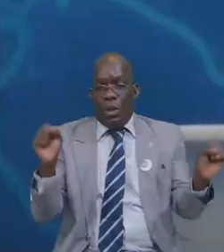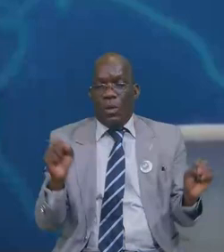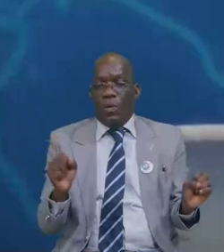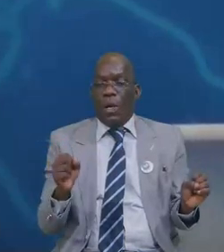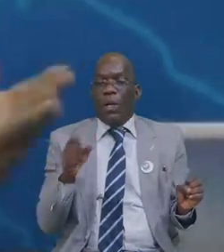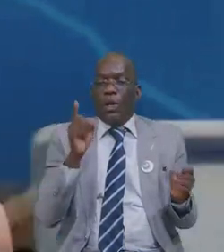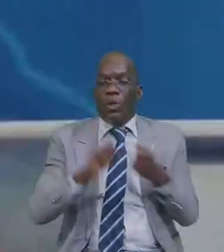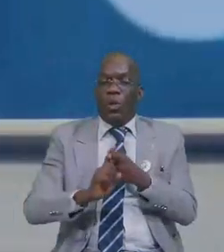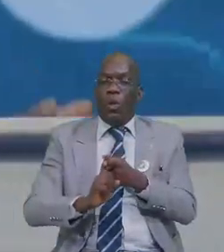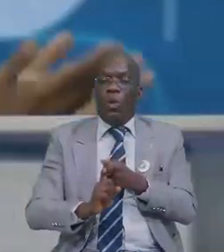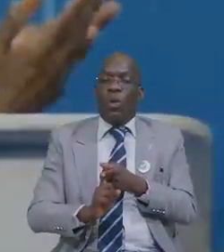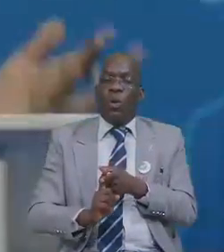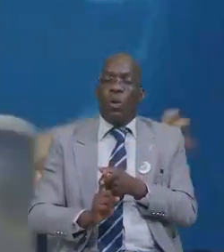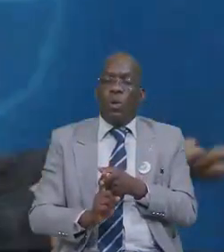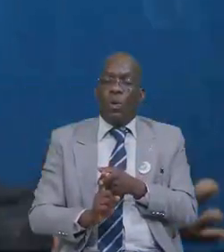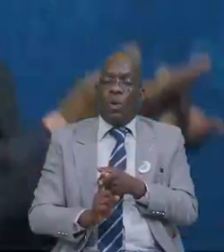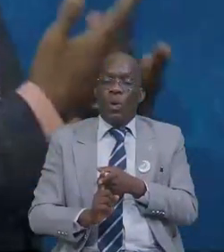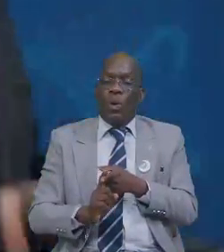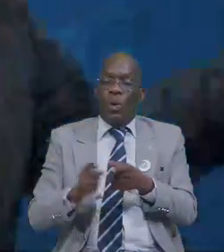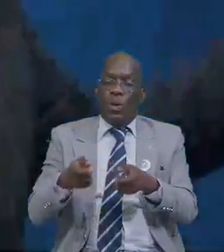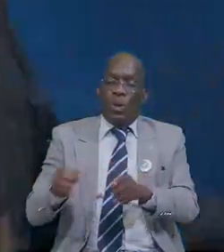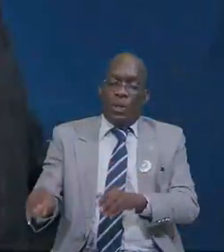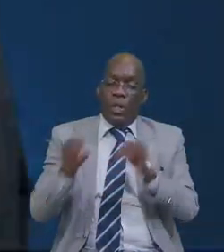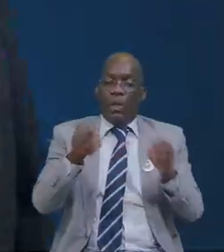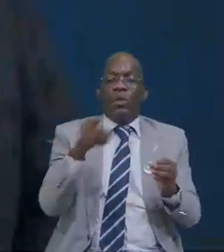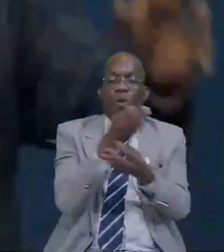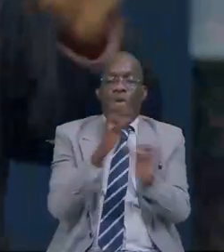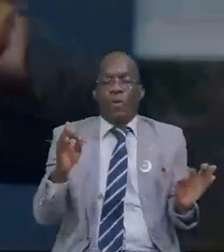secourir, de délivrer, d'affranchir